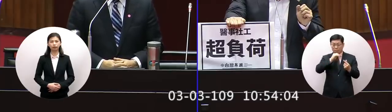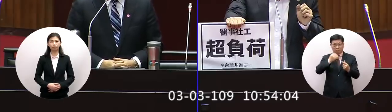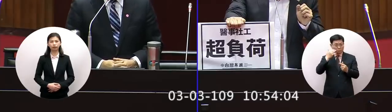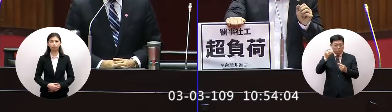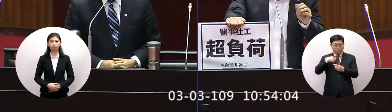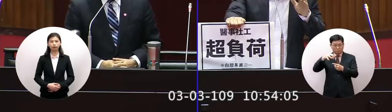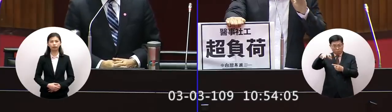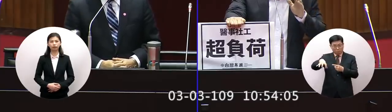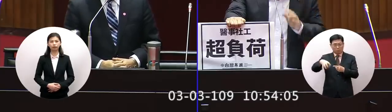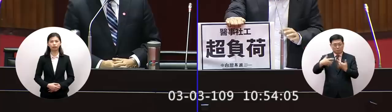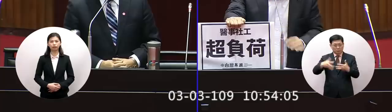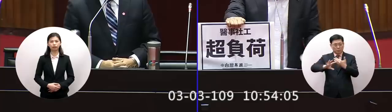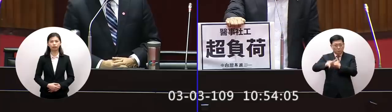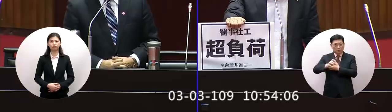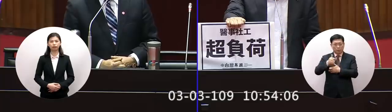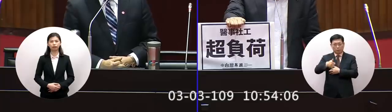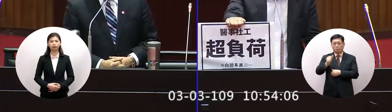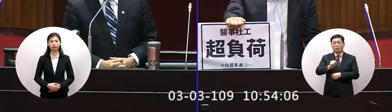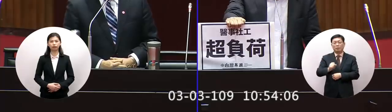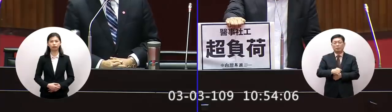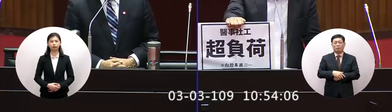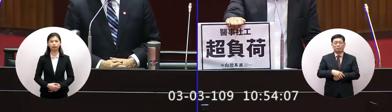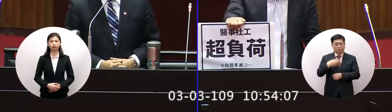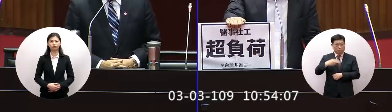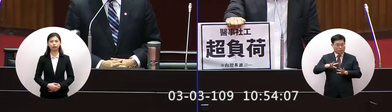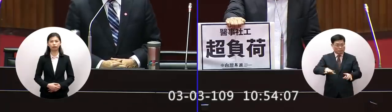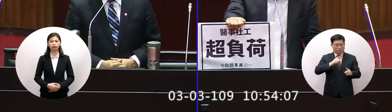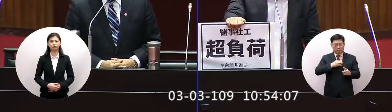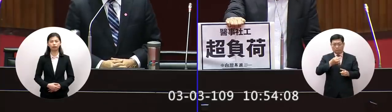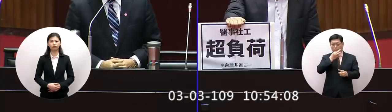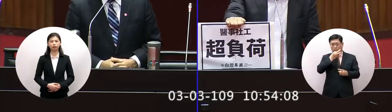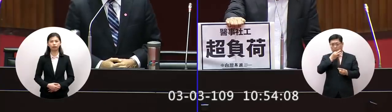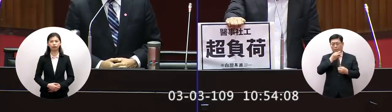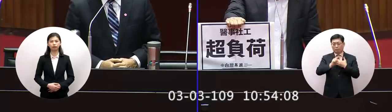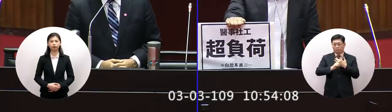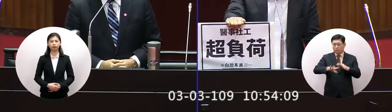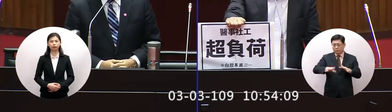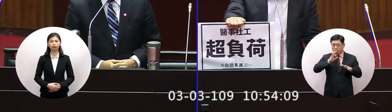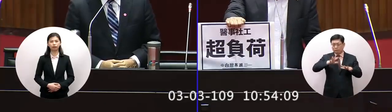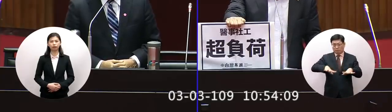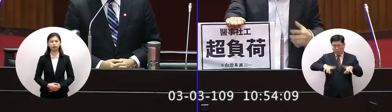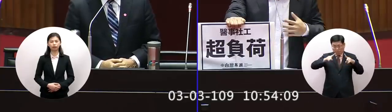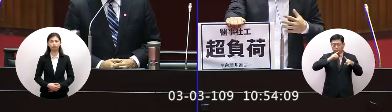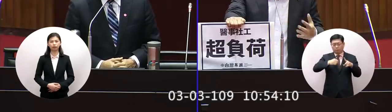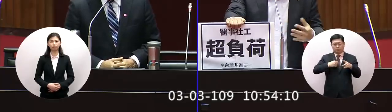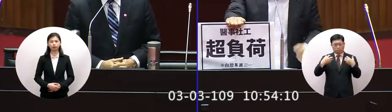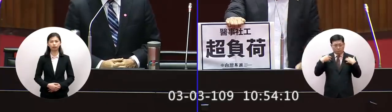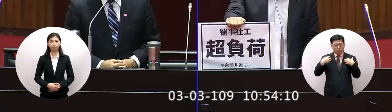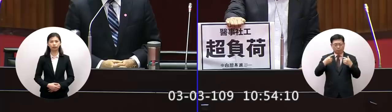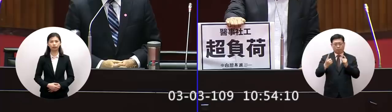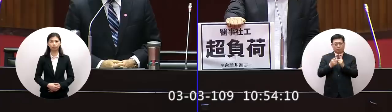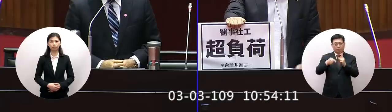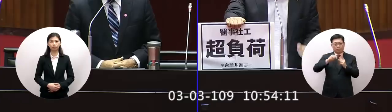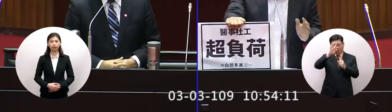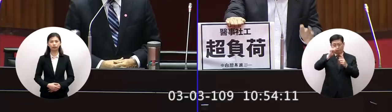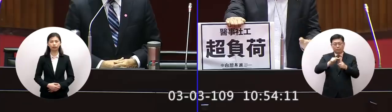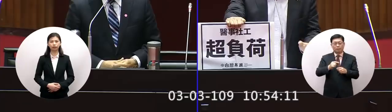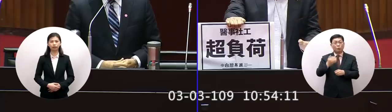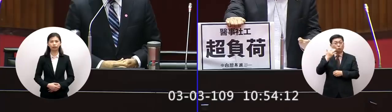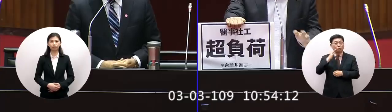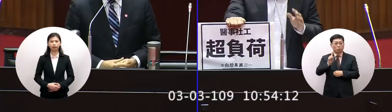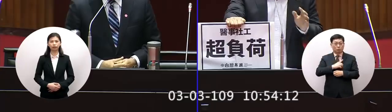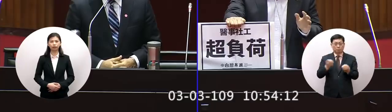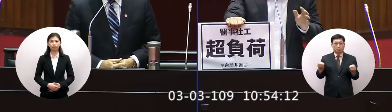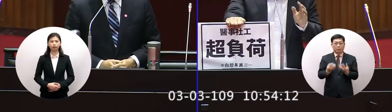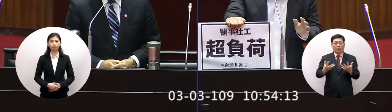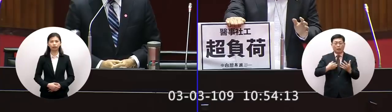的部分因无法度去。那也是讲，因即马吼，因为非常紧张，伊有可能是第一线会面对着患者，伊有可能若出